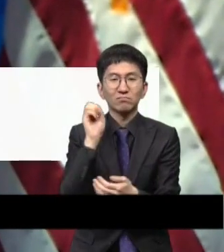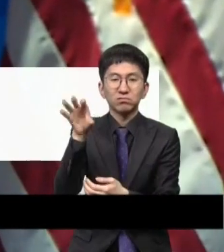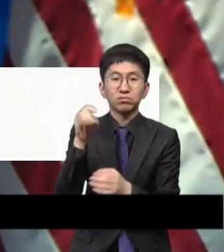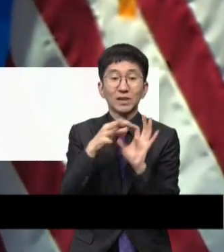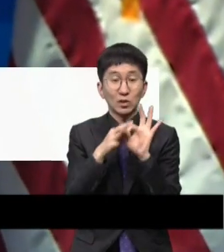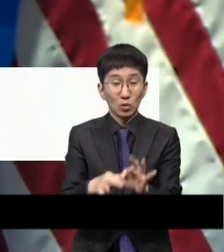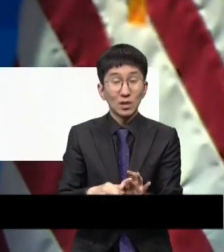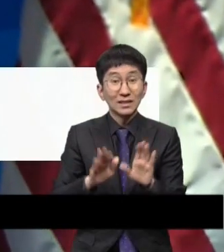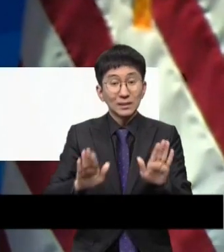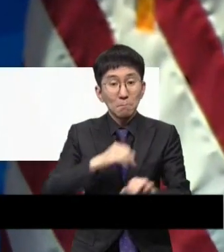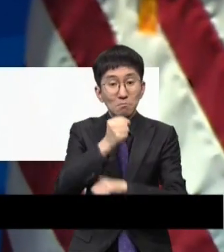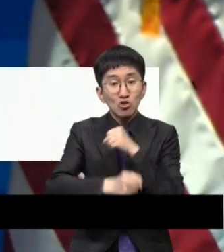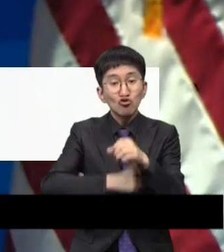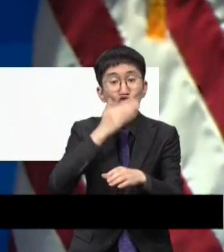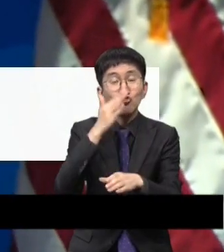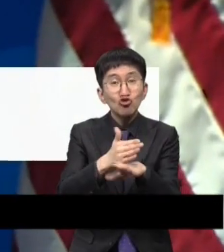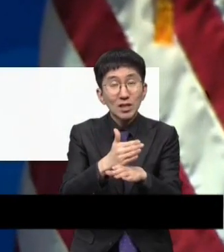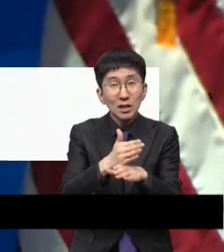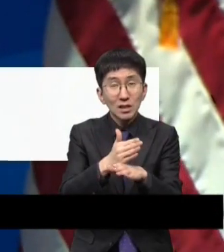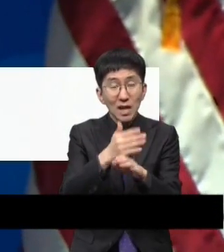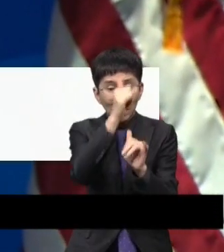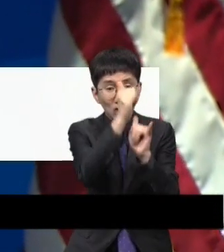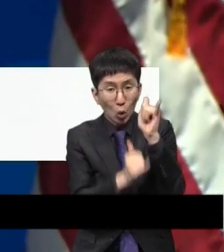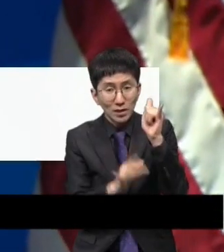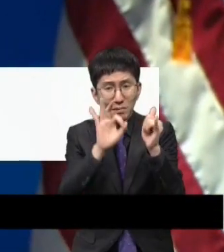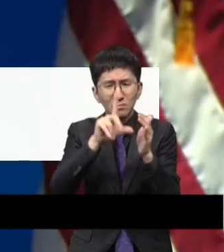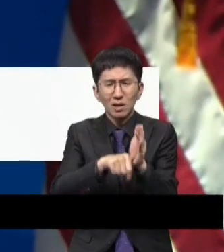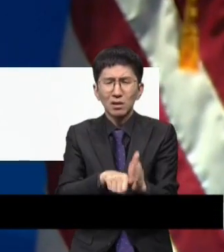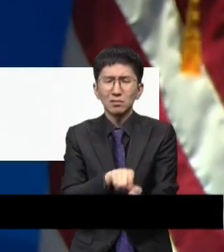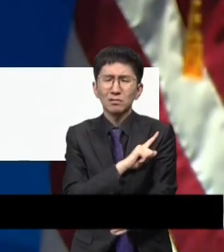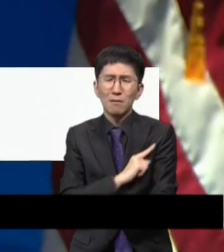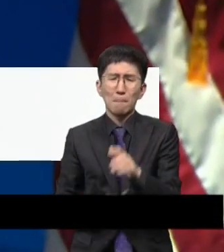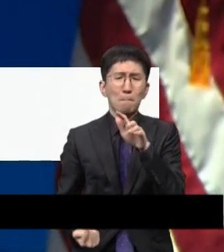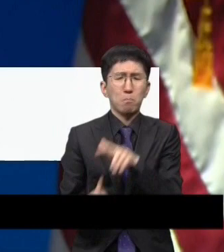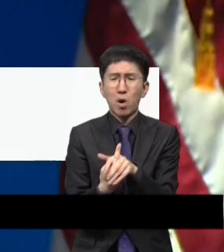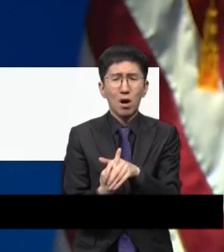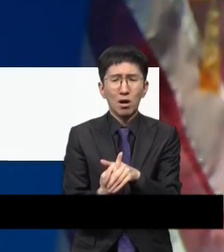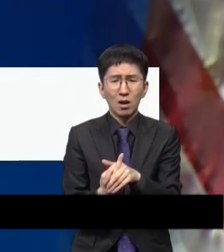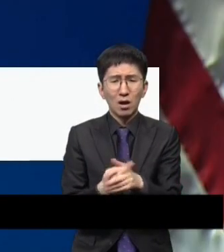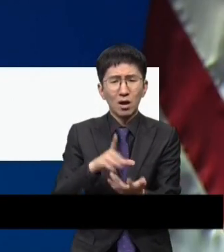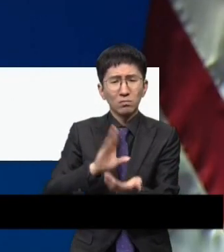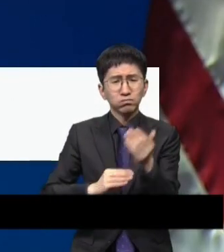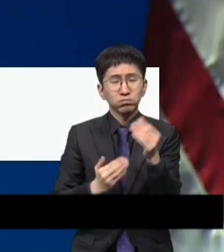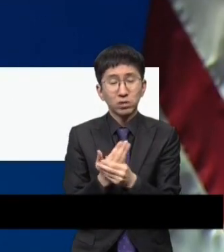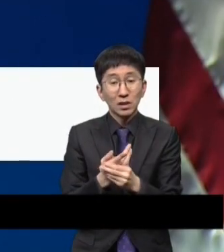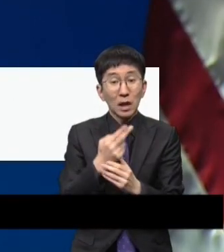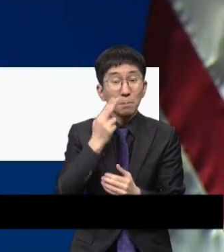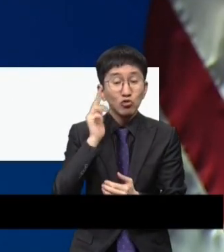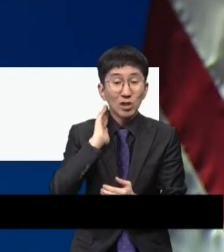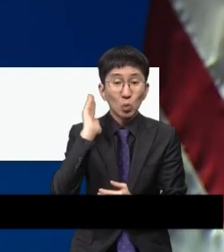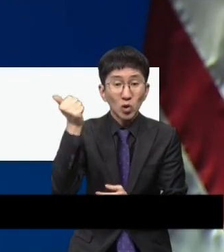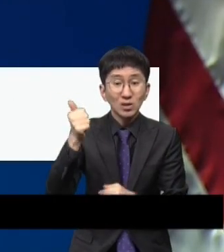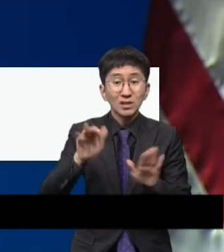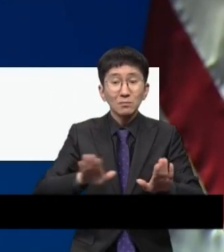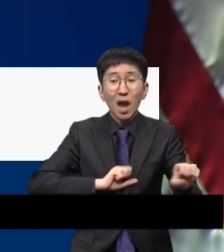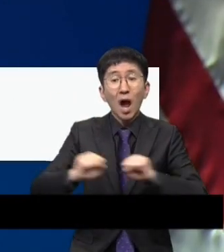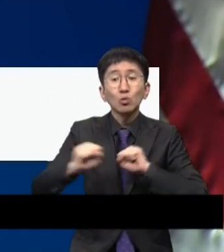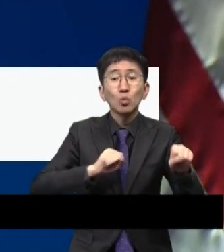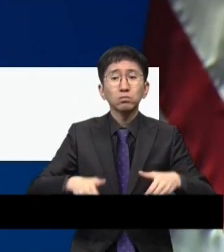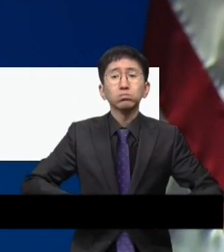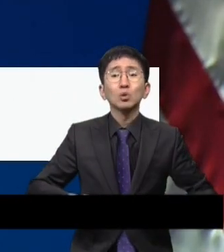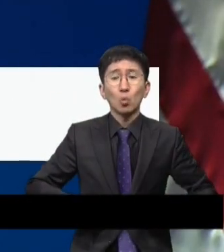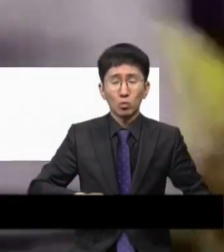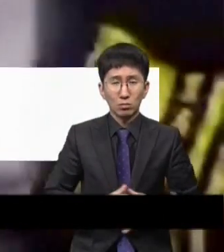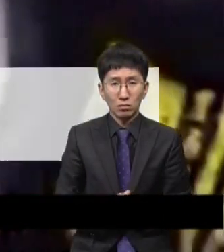hour, our democracy is under unprecedented assault. So President Trump, step